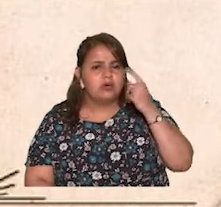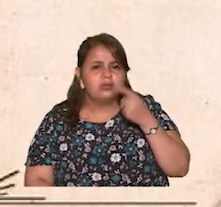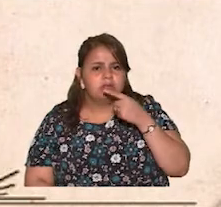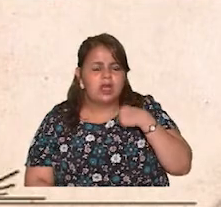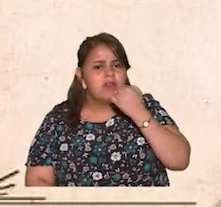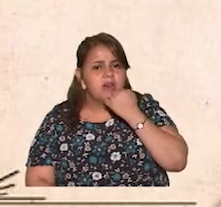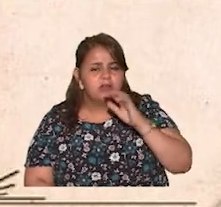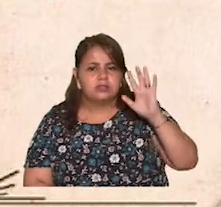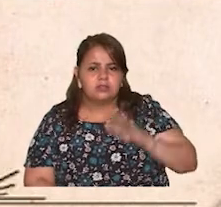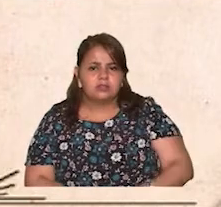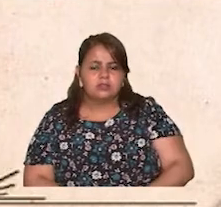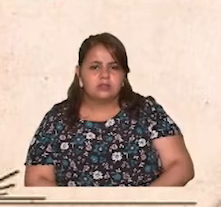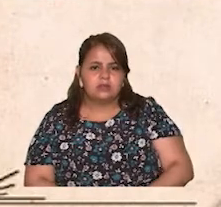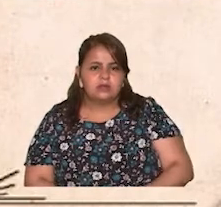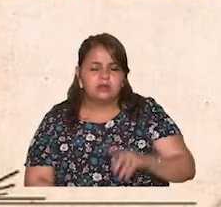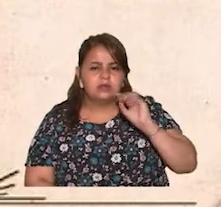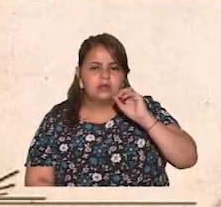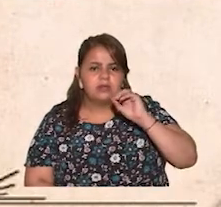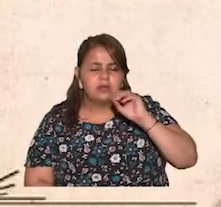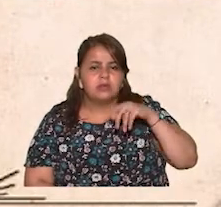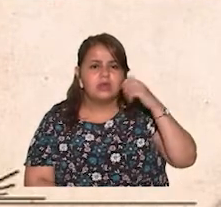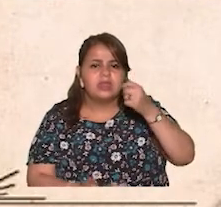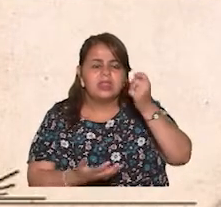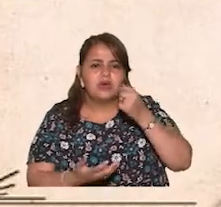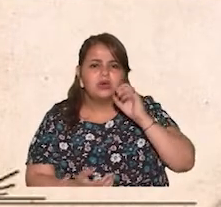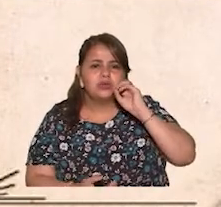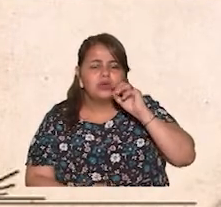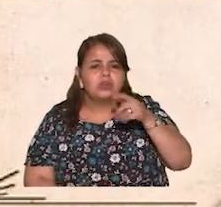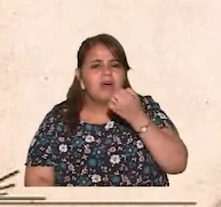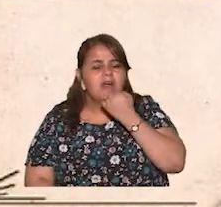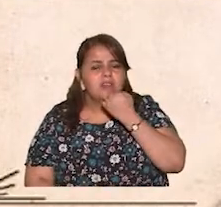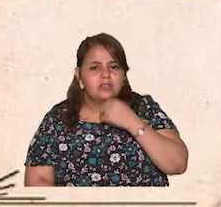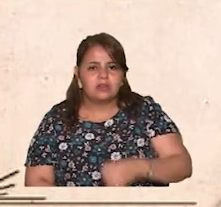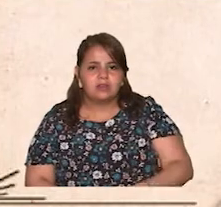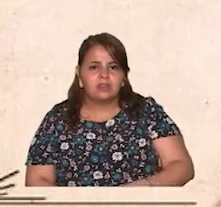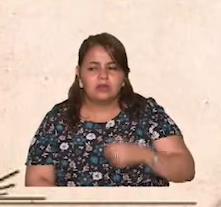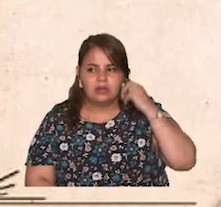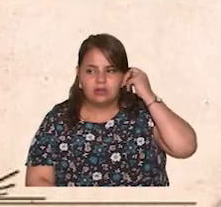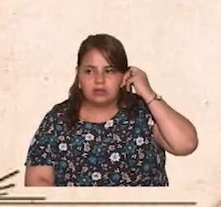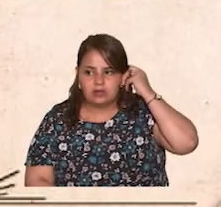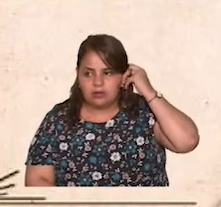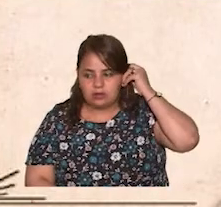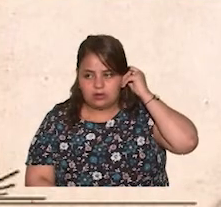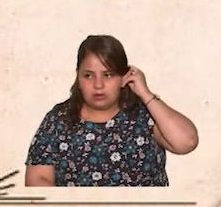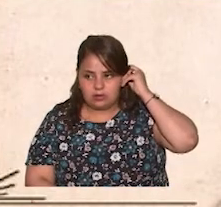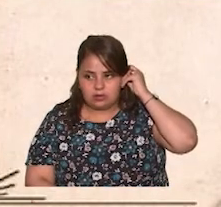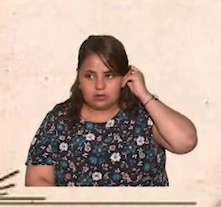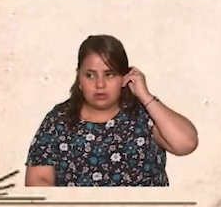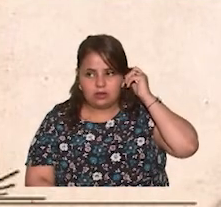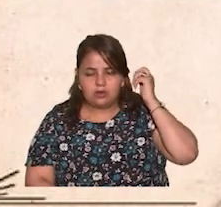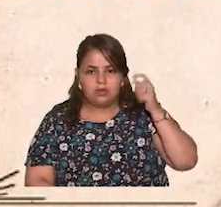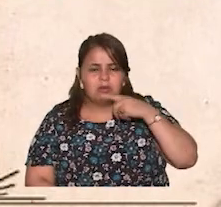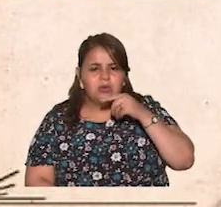راحت لداود واقنعته ان هو غلطان، قالت له انت، ابيجايل دي كان رايح داود في احتفال عشان جوزها